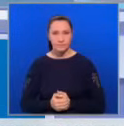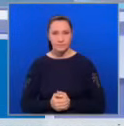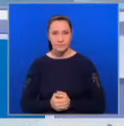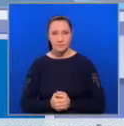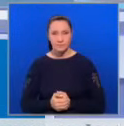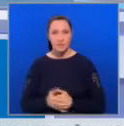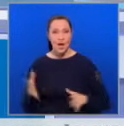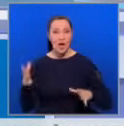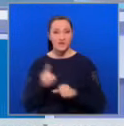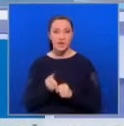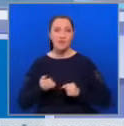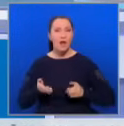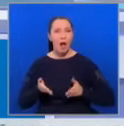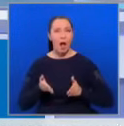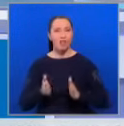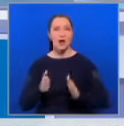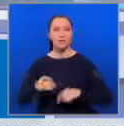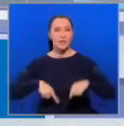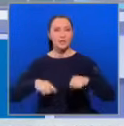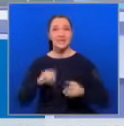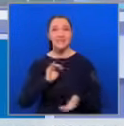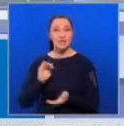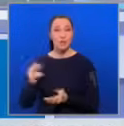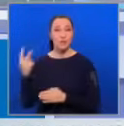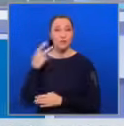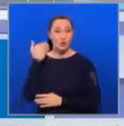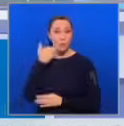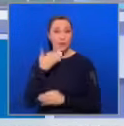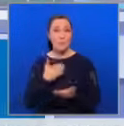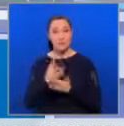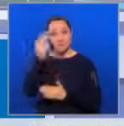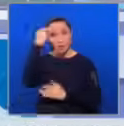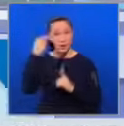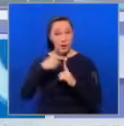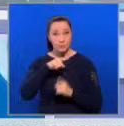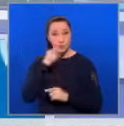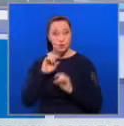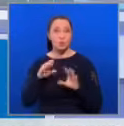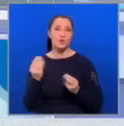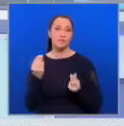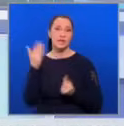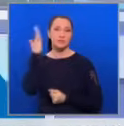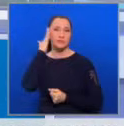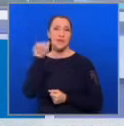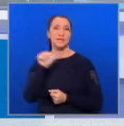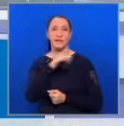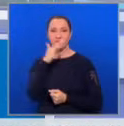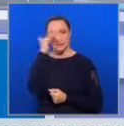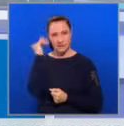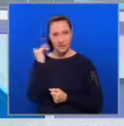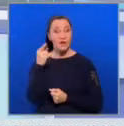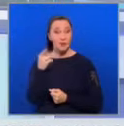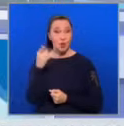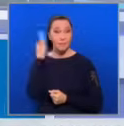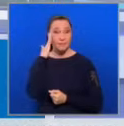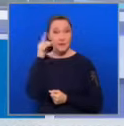държавата засечен е канал за транзит на стоки с двойна употреба през българия към русия съобщи финансовият министър асен василев